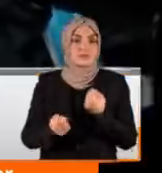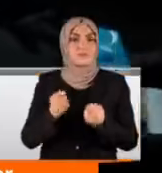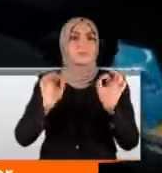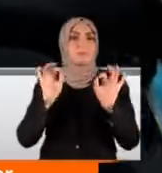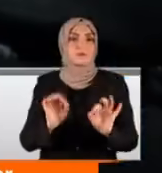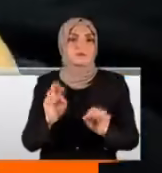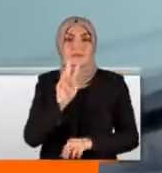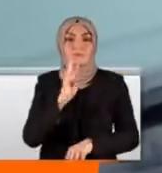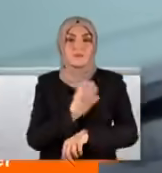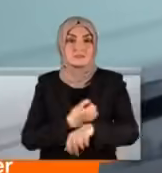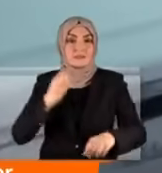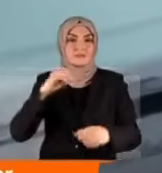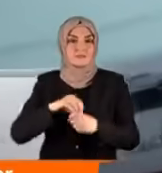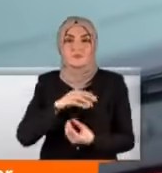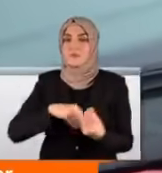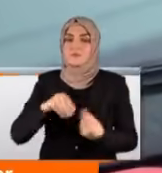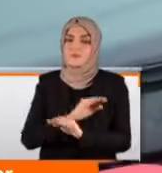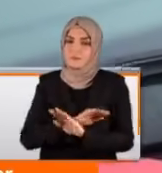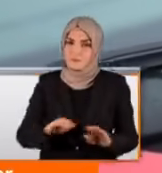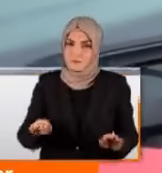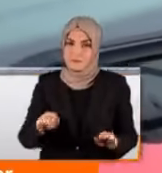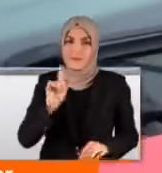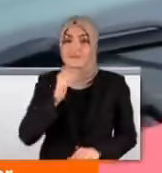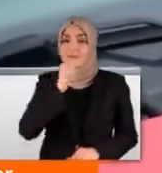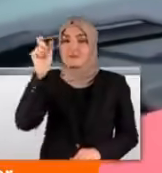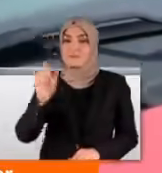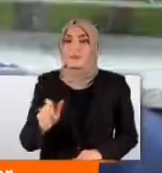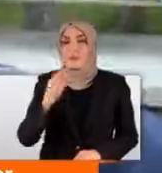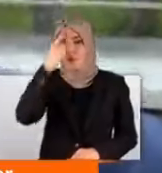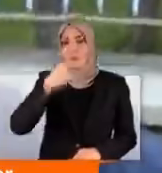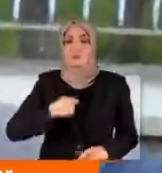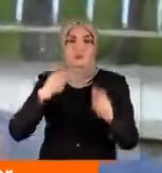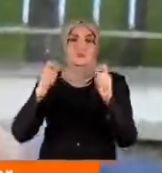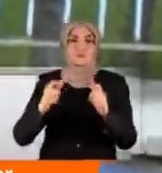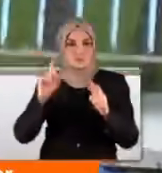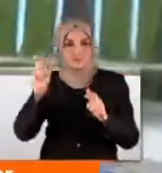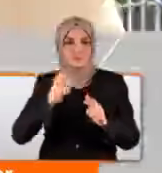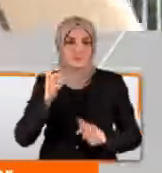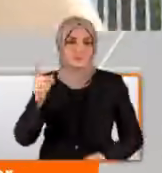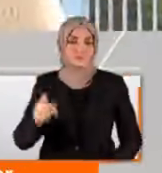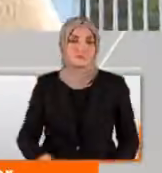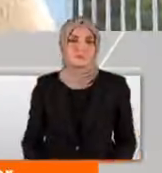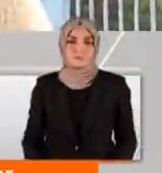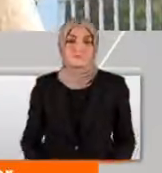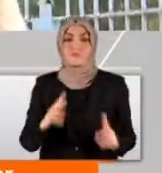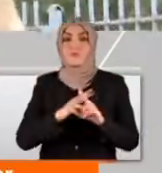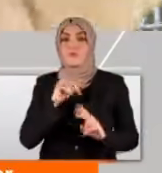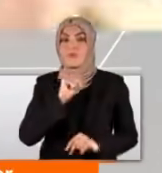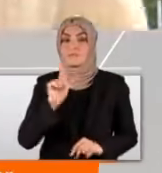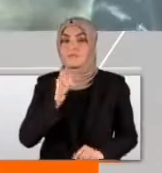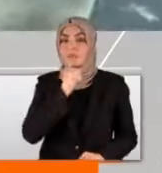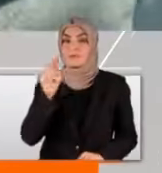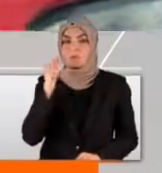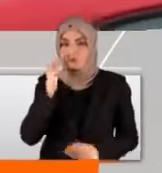saat geçmeden de operasyon tamamlandı Levent sözleriniz İnegöl başında rastlandı polis Levent